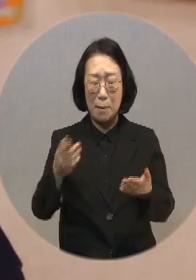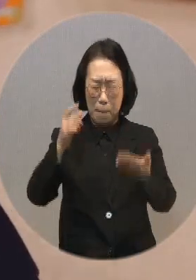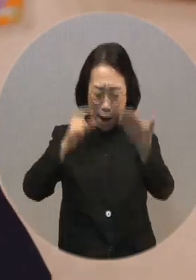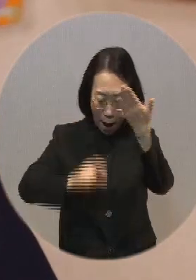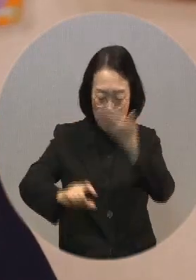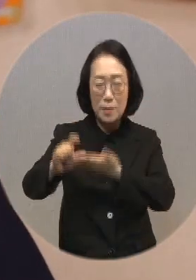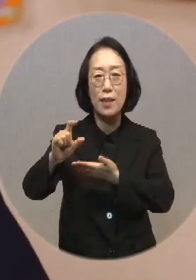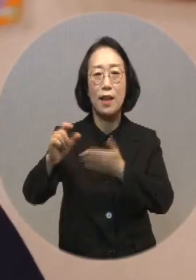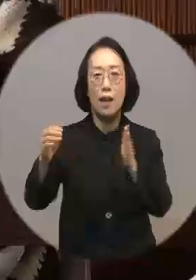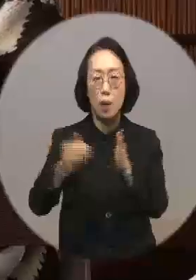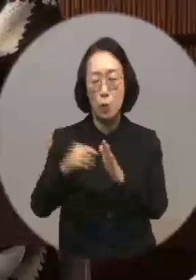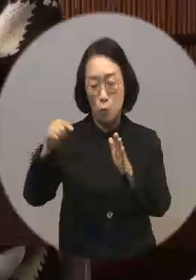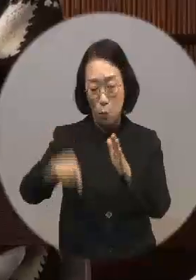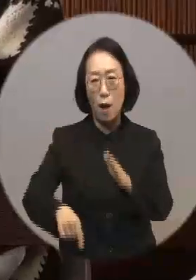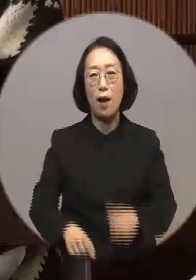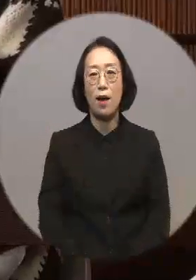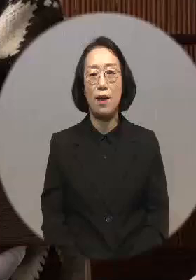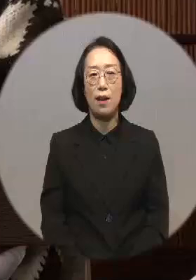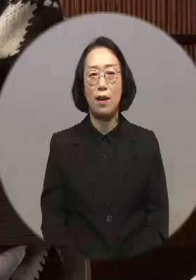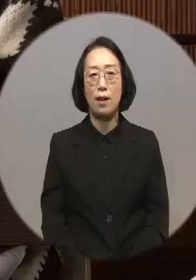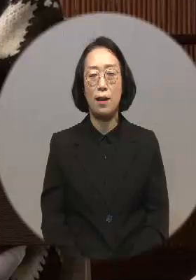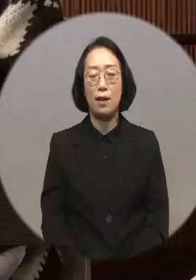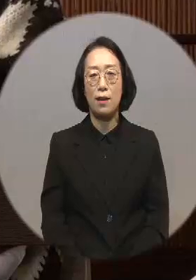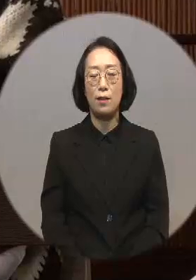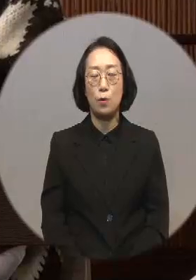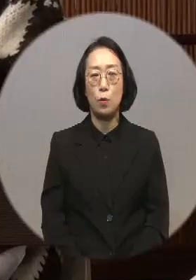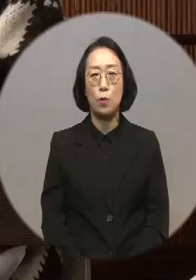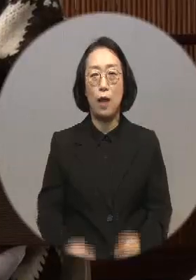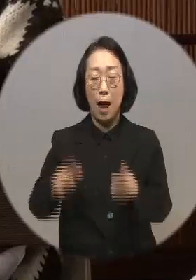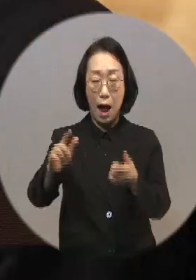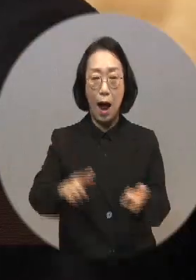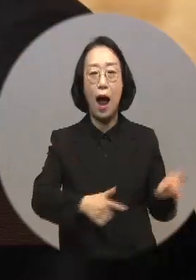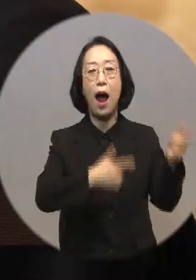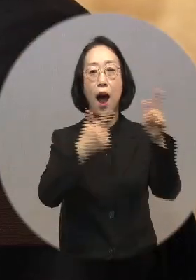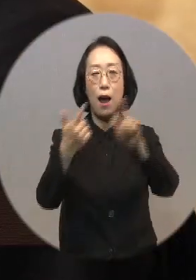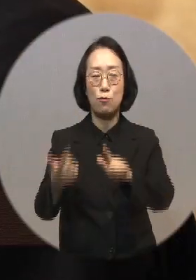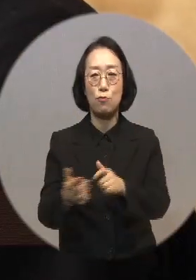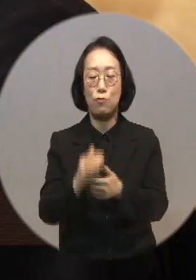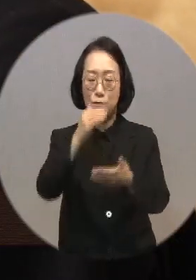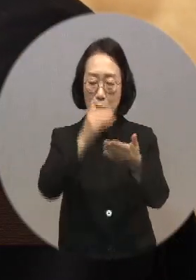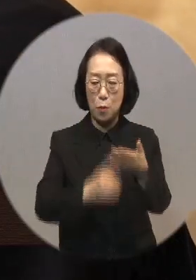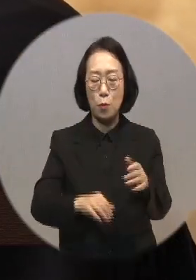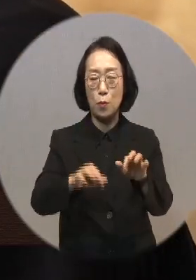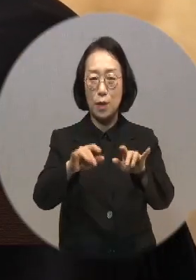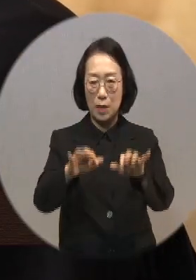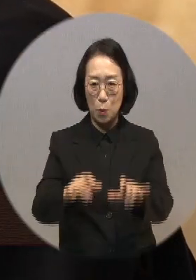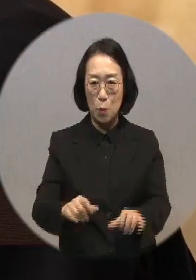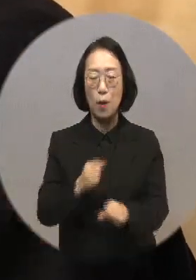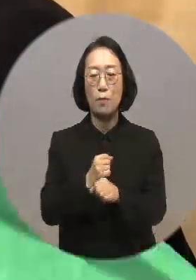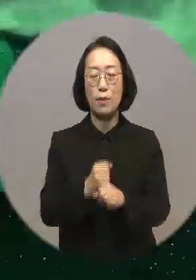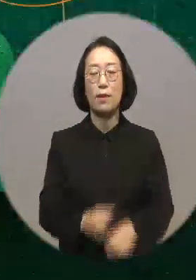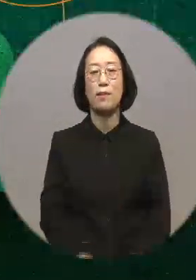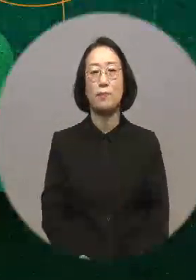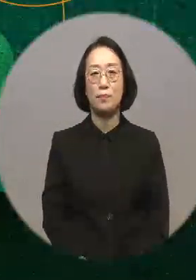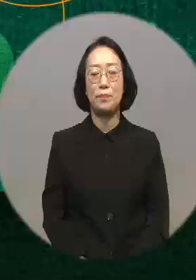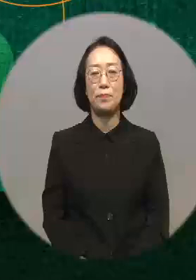당직을 하고 여기 와 있는데요. 이제 돌아가서 또 작가가 돼서 오늘 하루 기록을 해야 합니다.